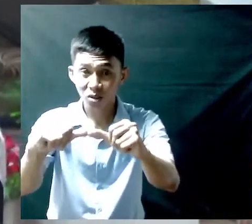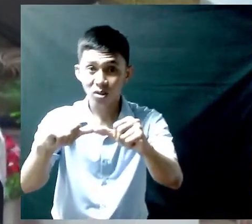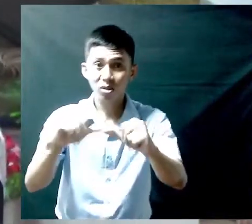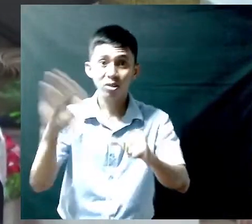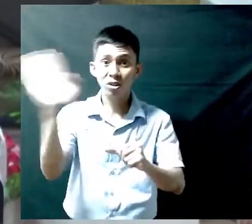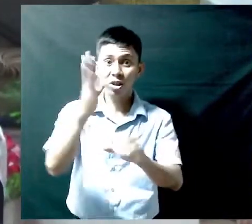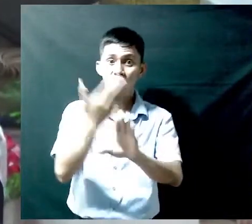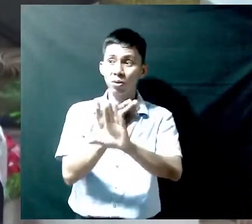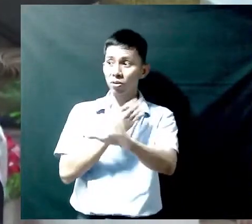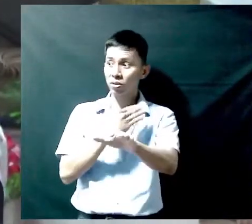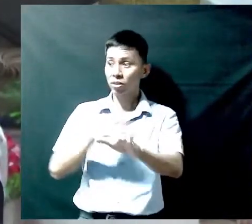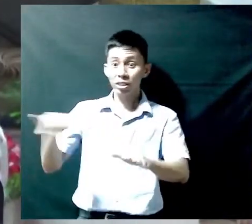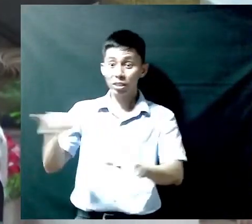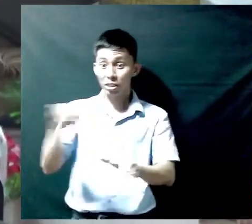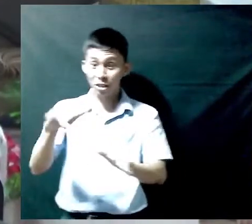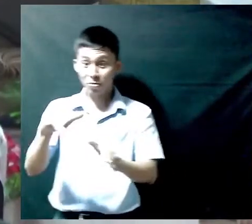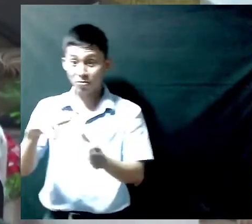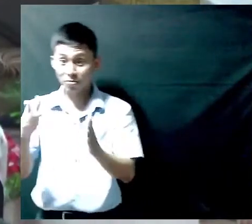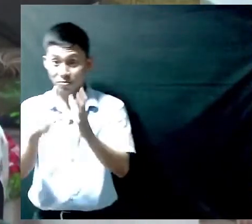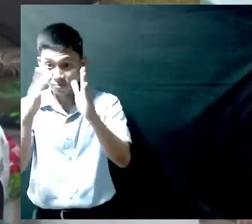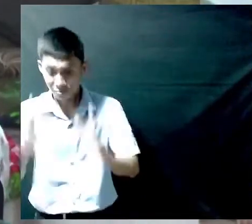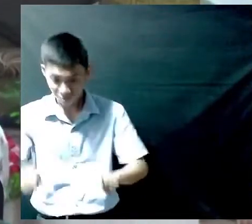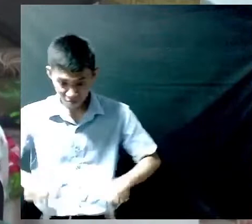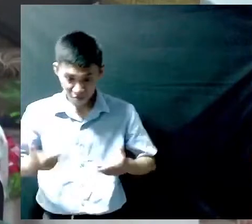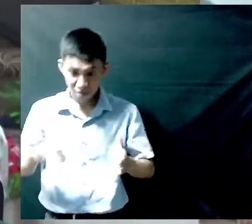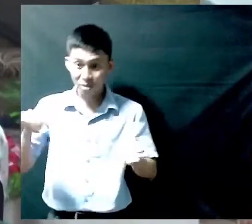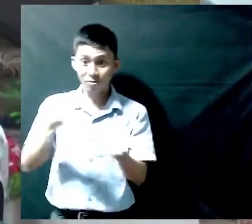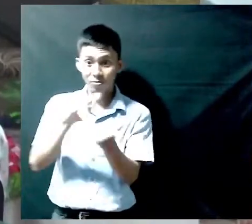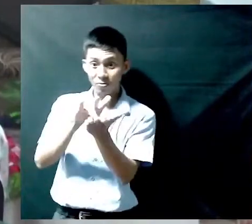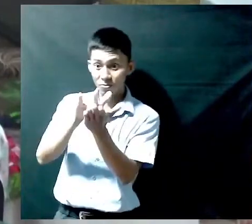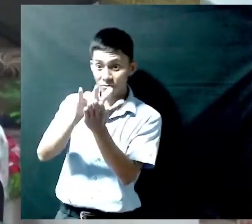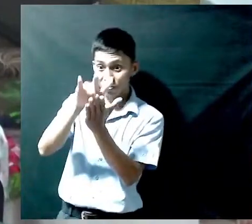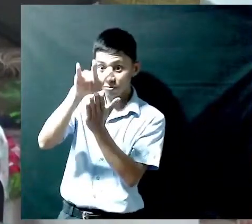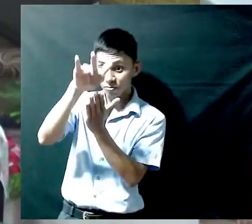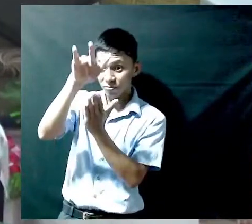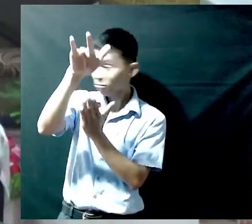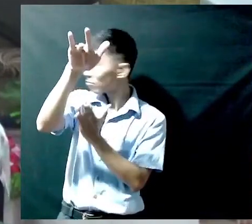ay parang isang eroplano. Once you take off,